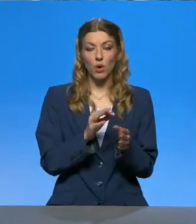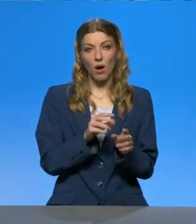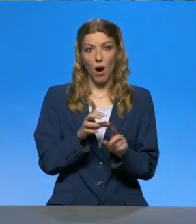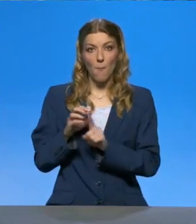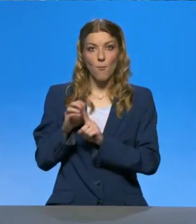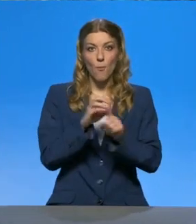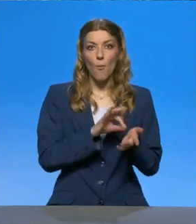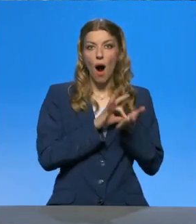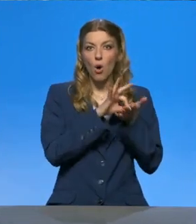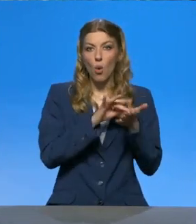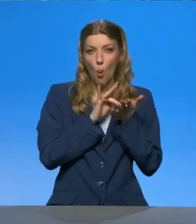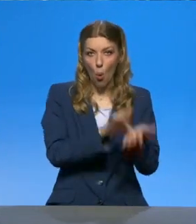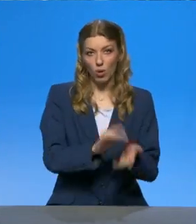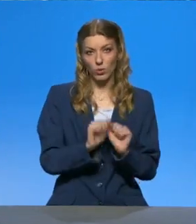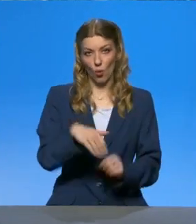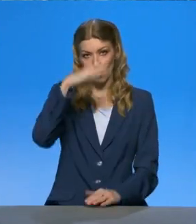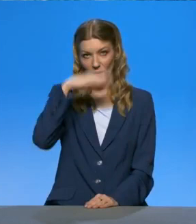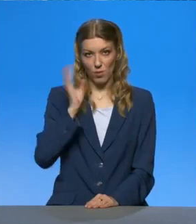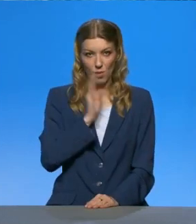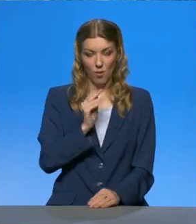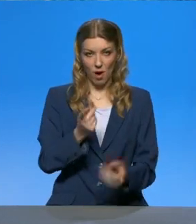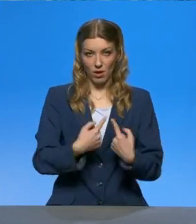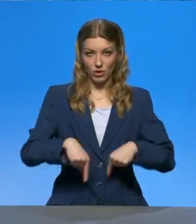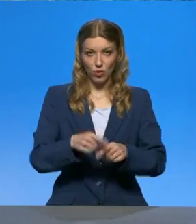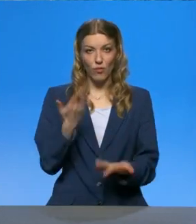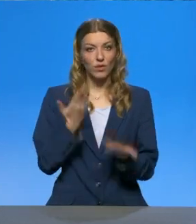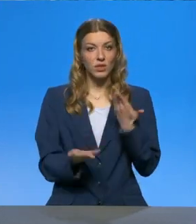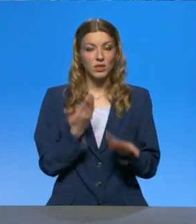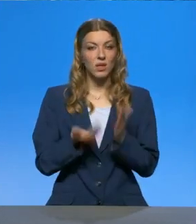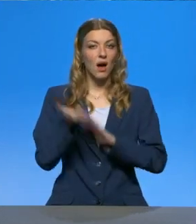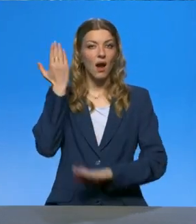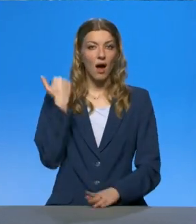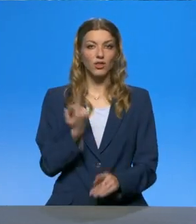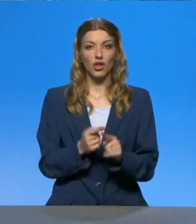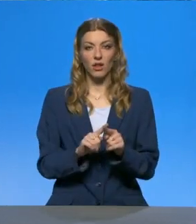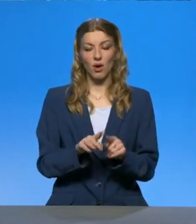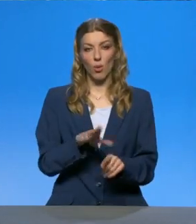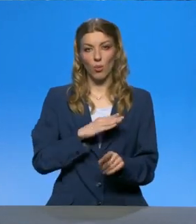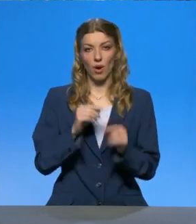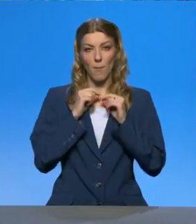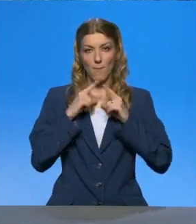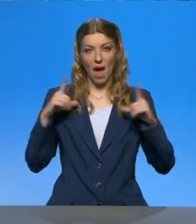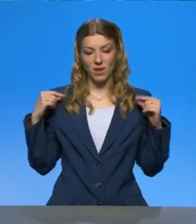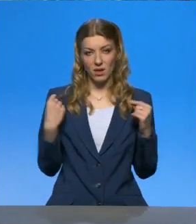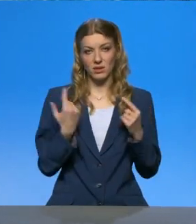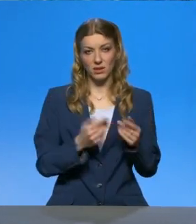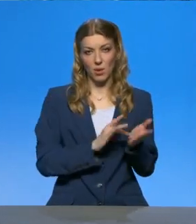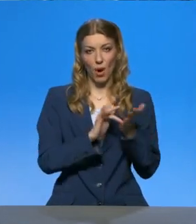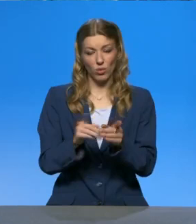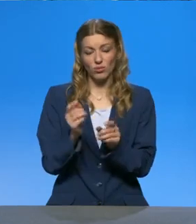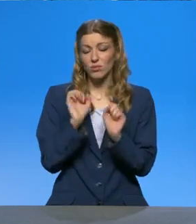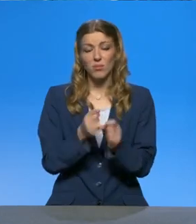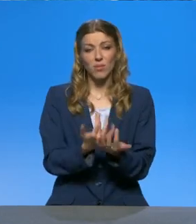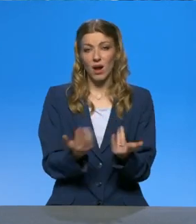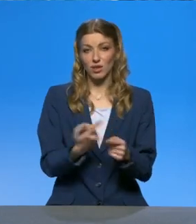родители могут организовывать, или какие-нибудь там, я не знаю, раньше это были пионерские походы, ну, назовите их скаутские походы, да, то есть, но